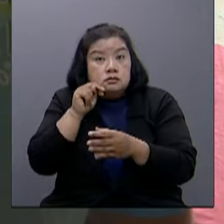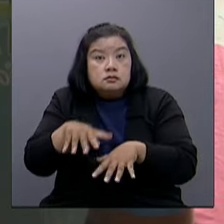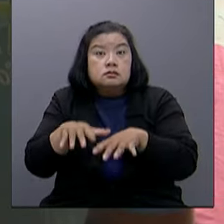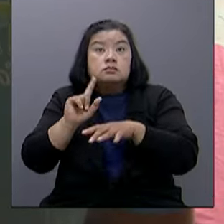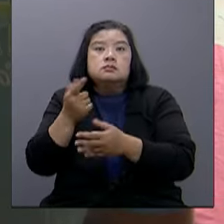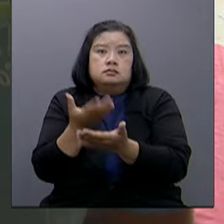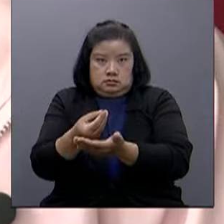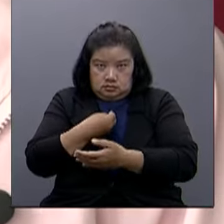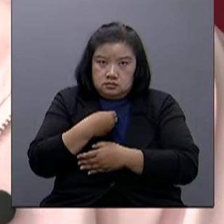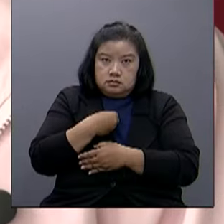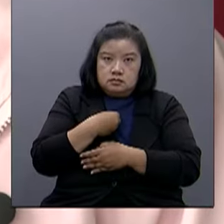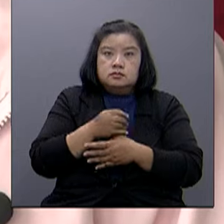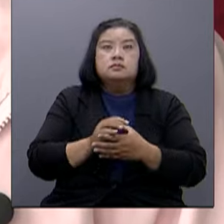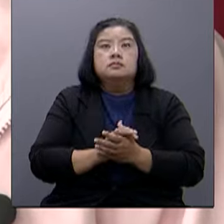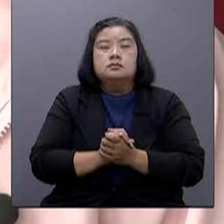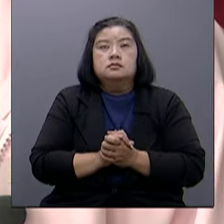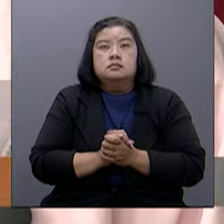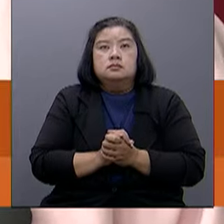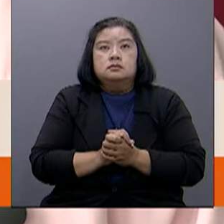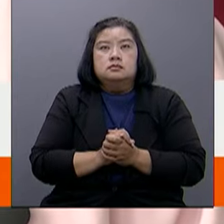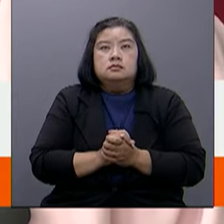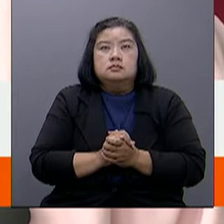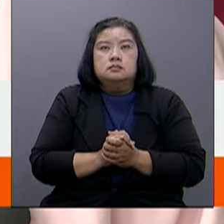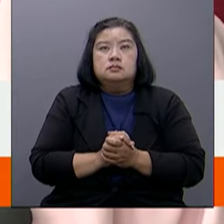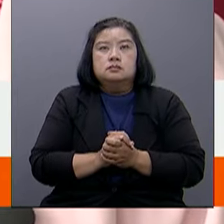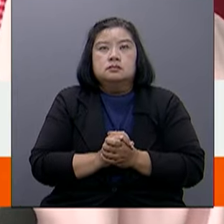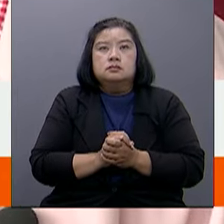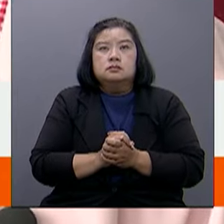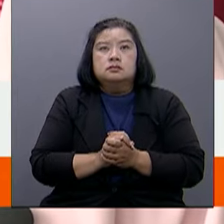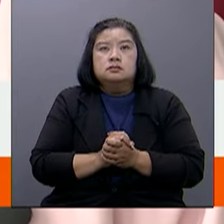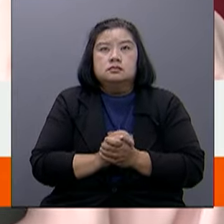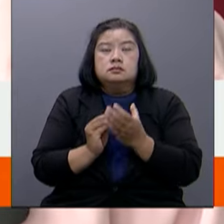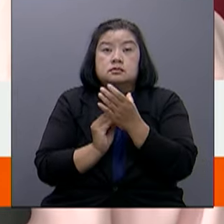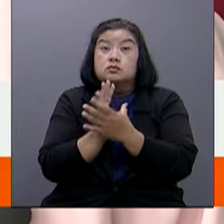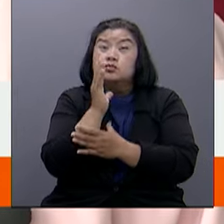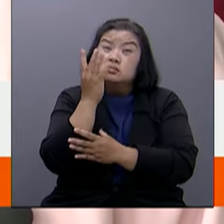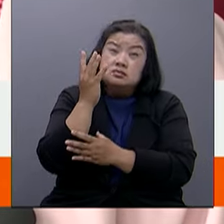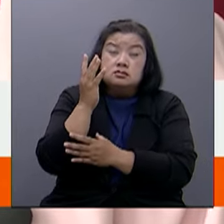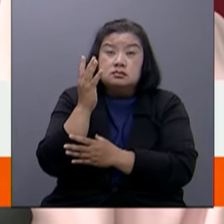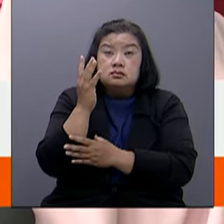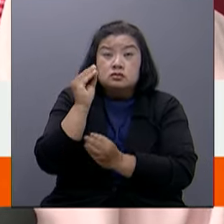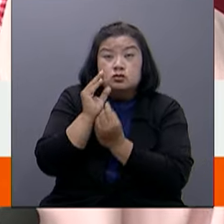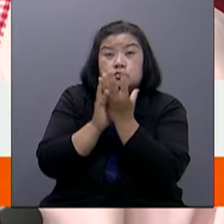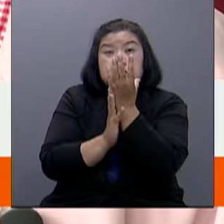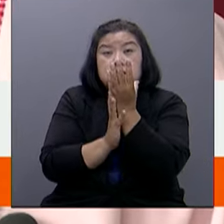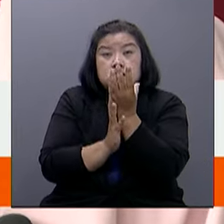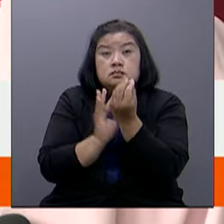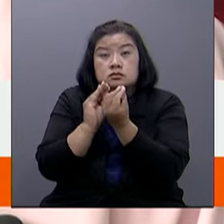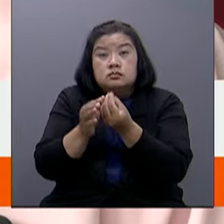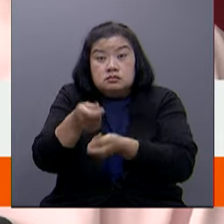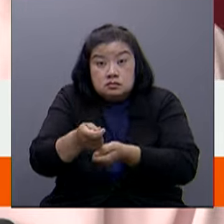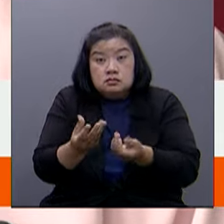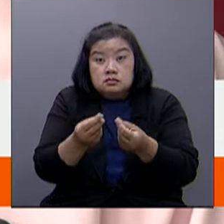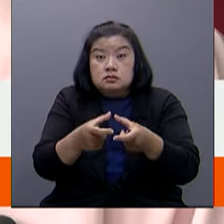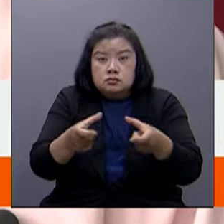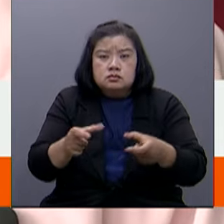ค่ะ แล้วต้นไม้แต่ละต้นจะชดเชยกันยังไงแล้วที่ดินเนี่ยมันจะชดเชยกัน